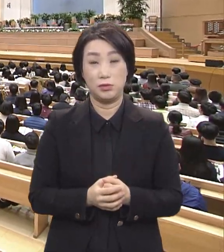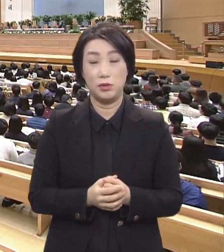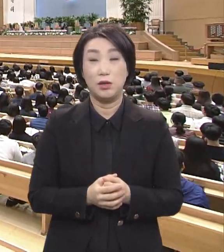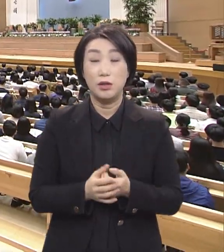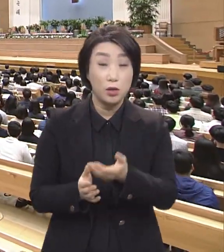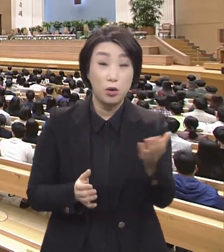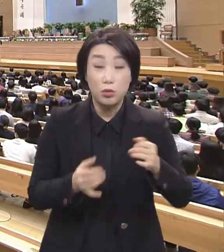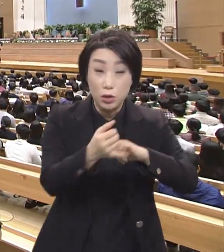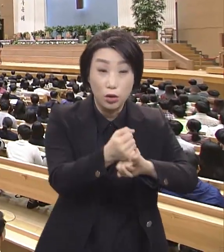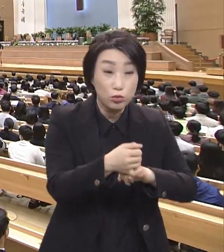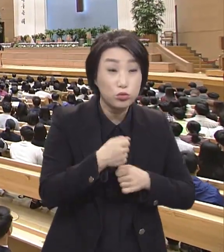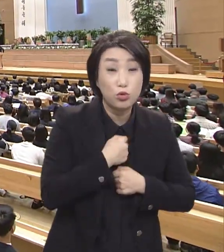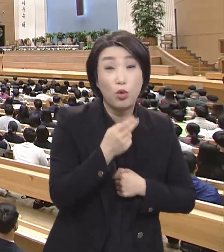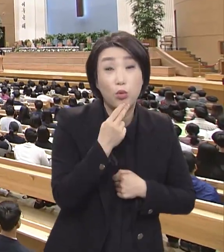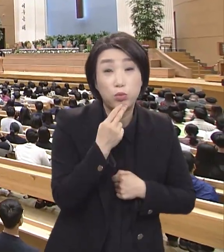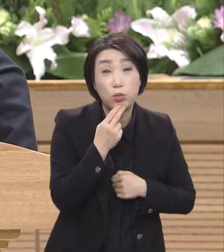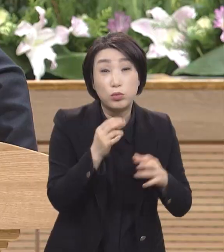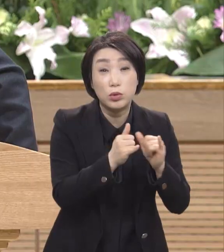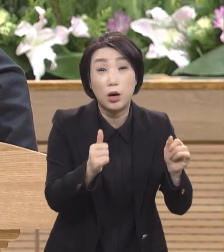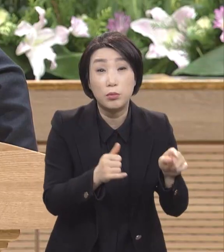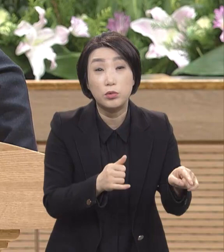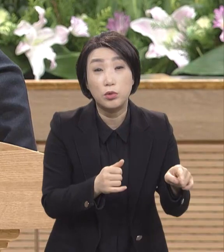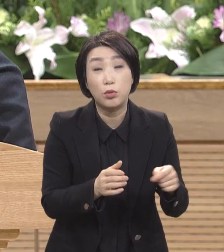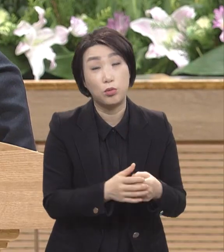그러게 약속을 안 지키는 자가